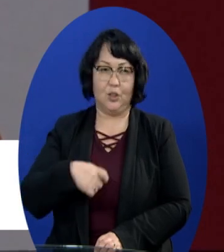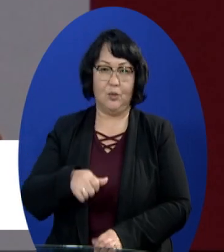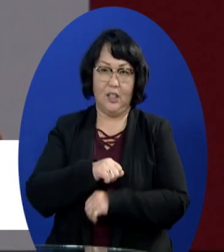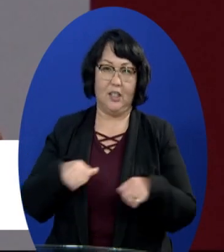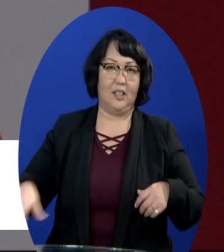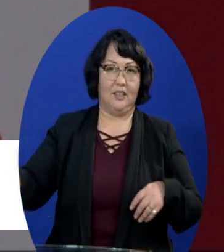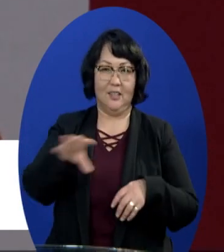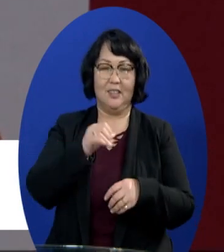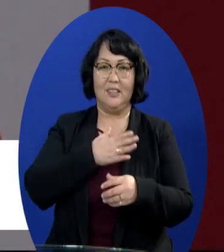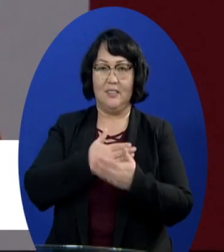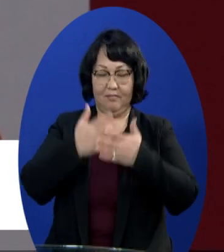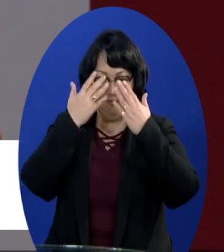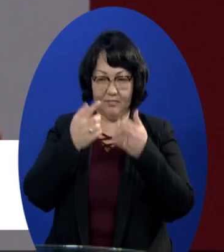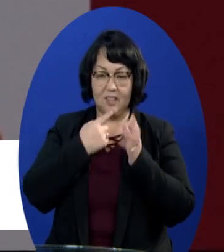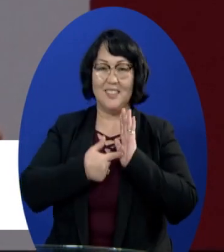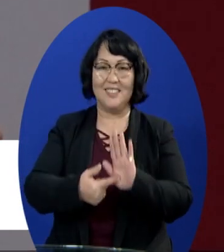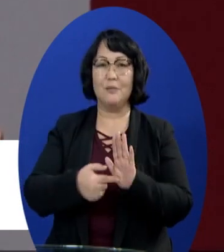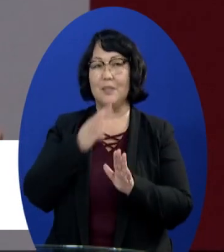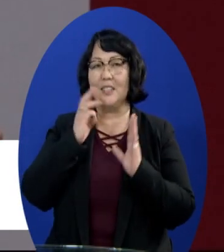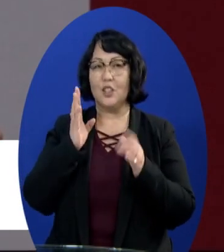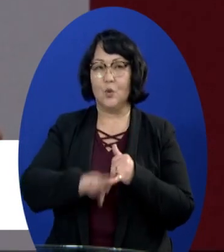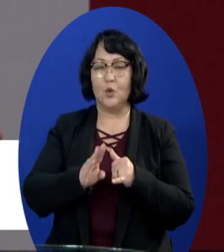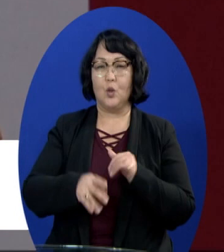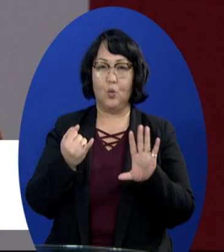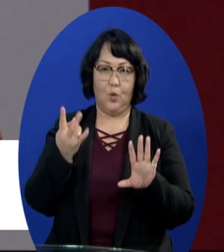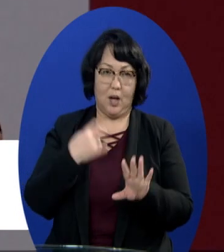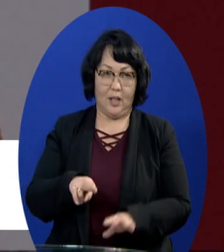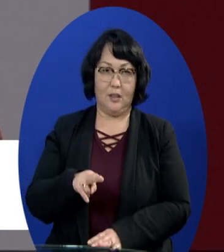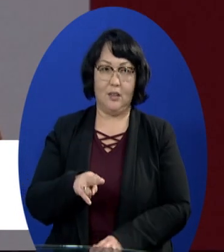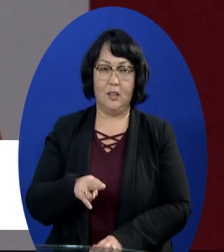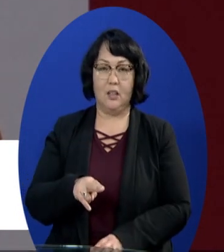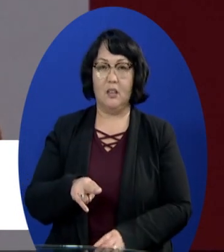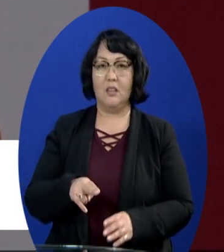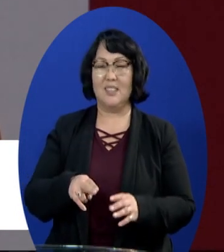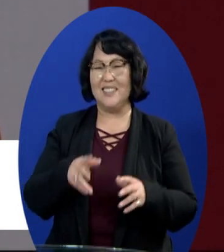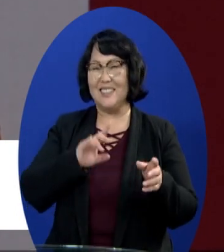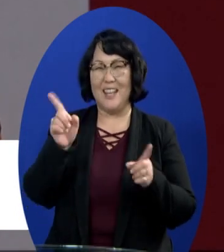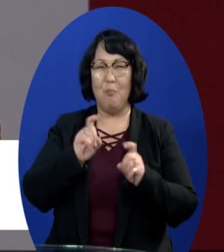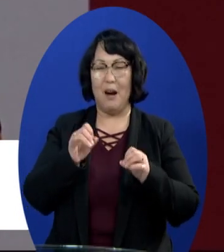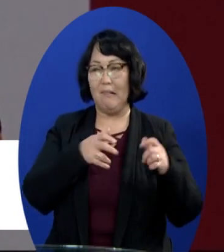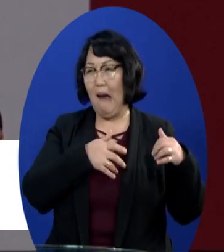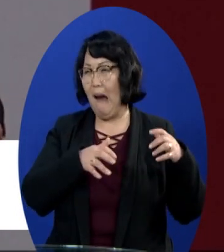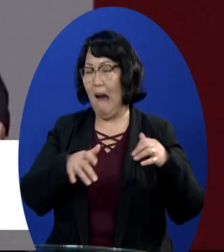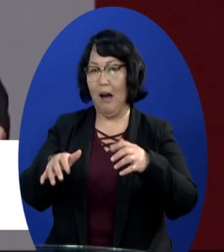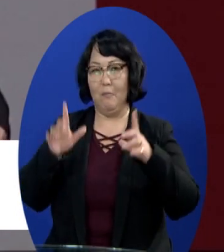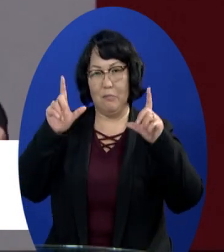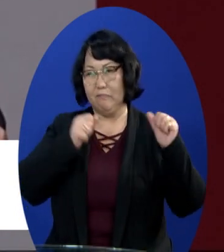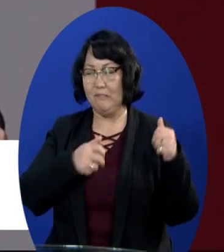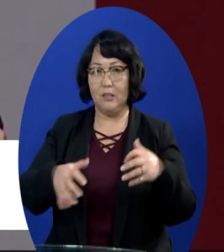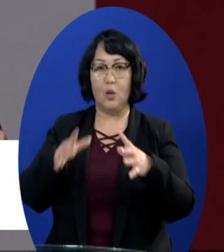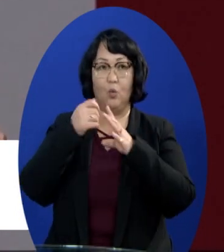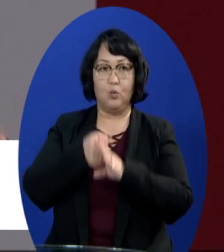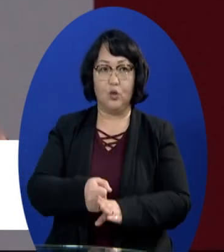байгаагаа илэрхийлсэн юм. Мэдэгдлийнхээ төгсгөлд энэ сарын 6-нд Капитолийн ордонд болсон эмх замбраагүй байдлыг онцлоод аливаа